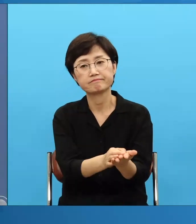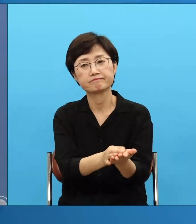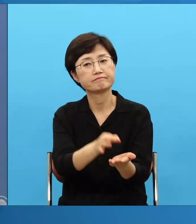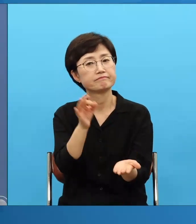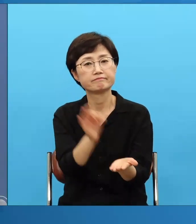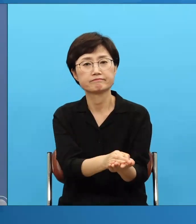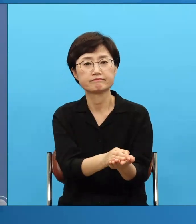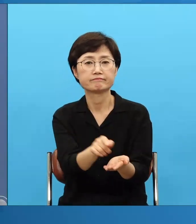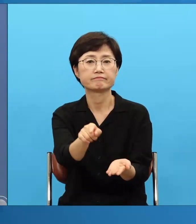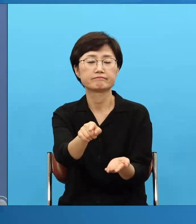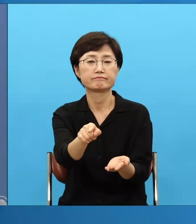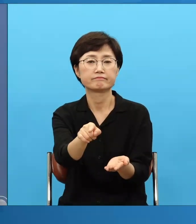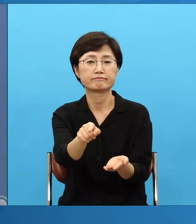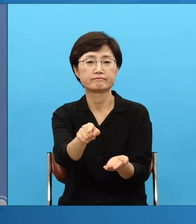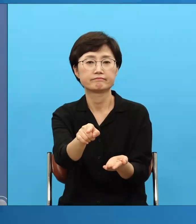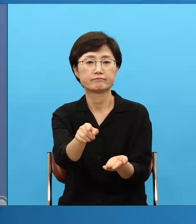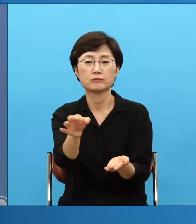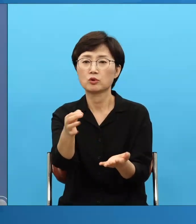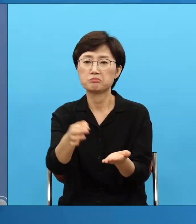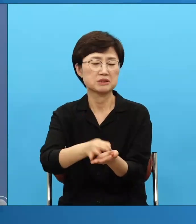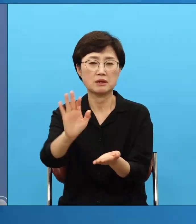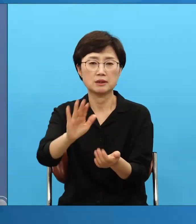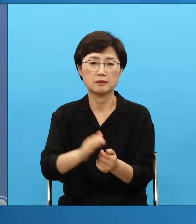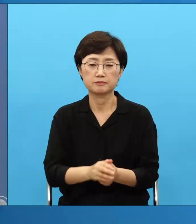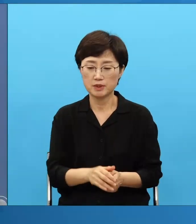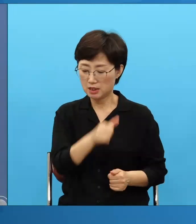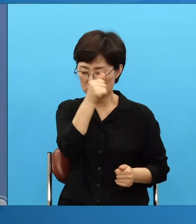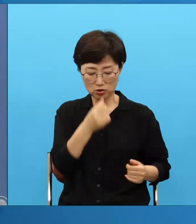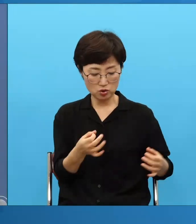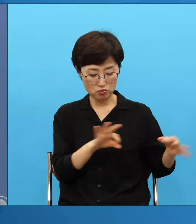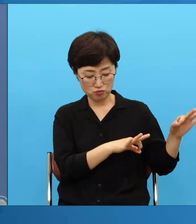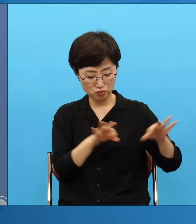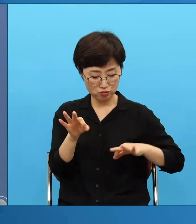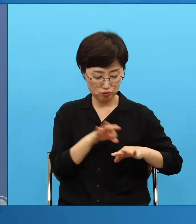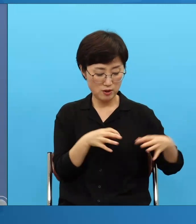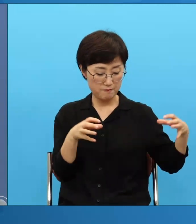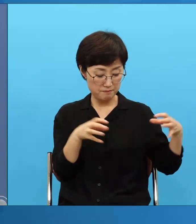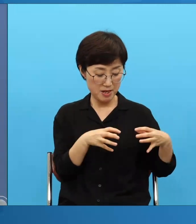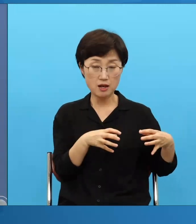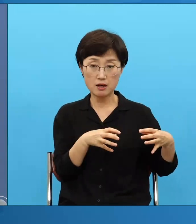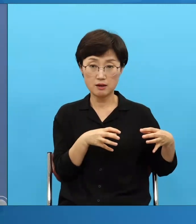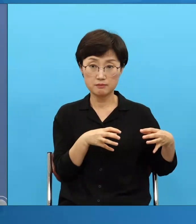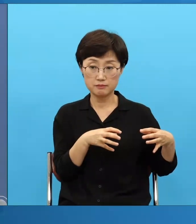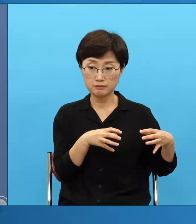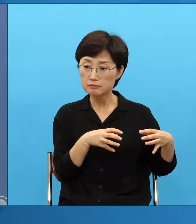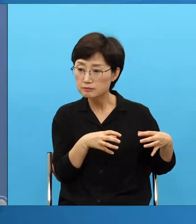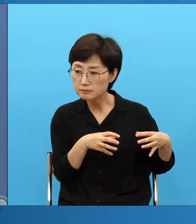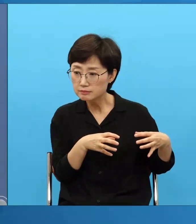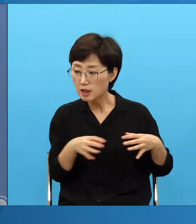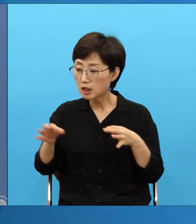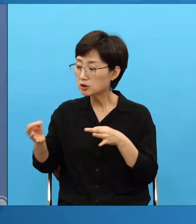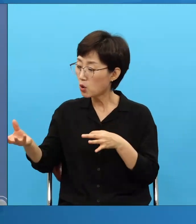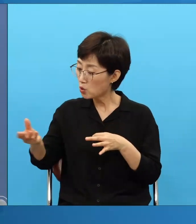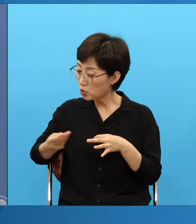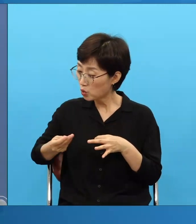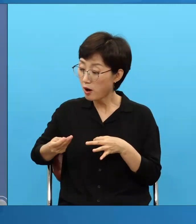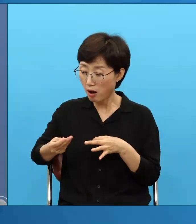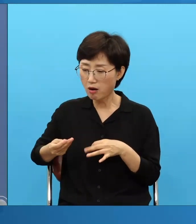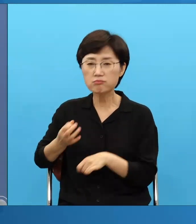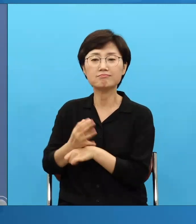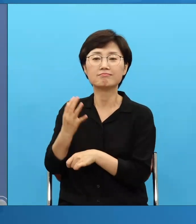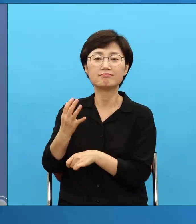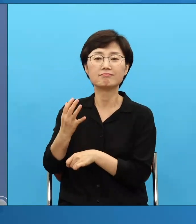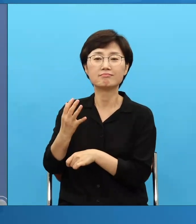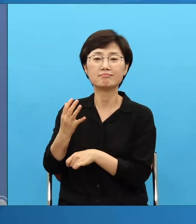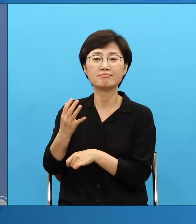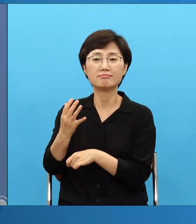and yet they were able to buy it by 그것도 1/10 of the price. 장로님들이 힘 합치니까 그냥 은행 융자 받고도 가능해. And all the elders,